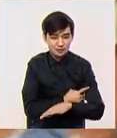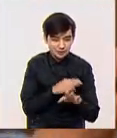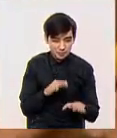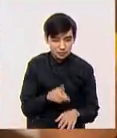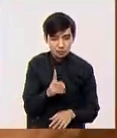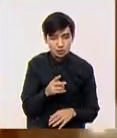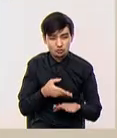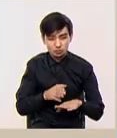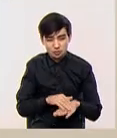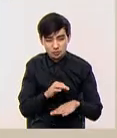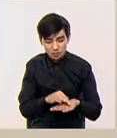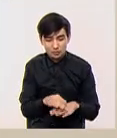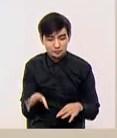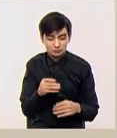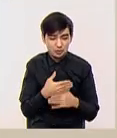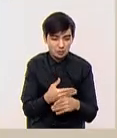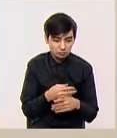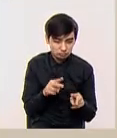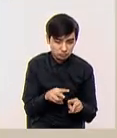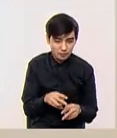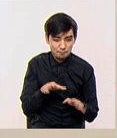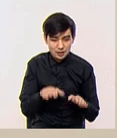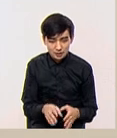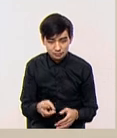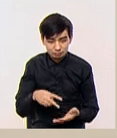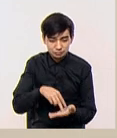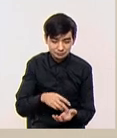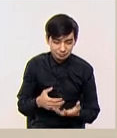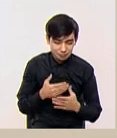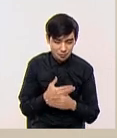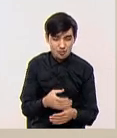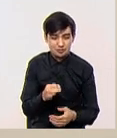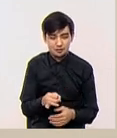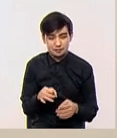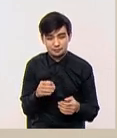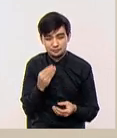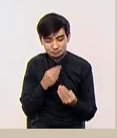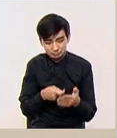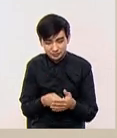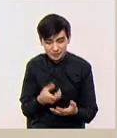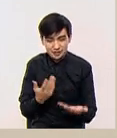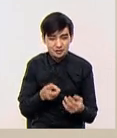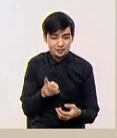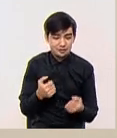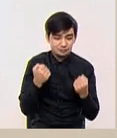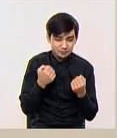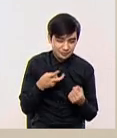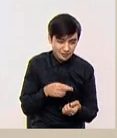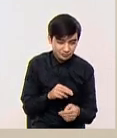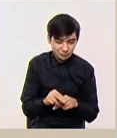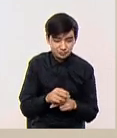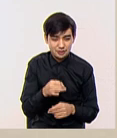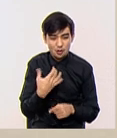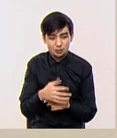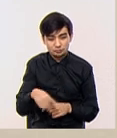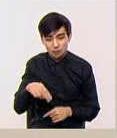науқастарға күтім көрсетеді. Уход жасайды, орындарынан тұрғызады, сосын жаңағыдай түрлі жаттығуларды, сосын мысалы сыртқа